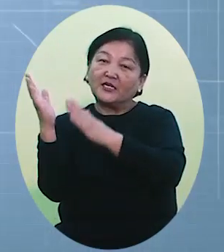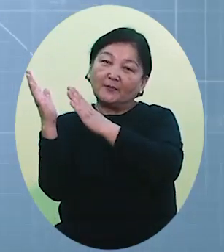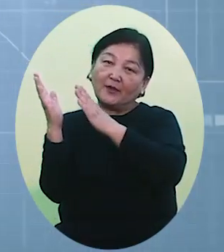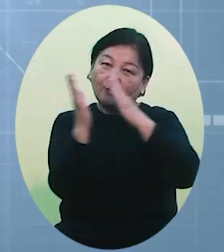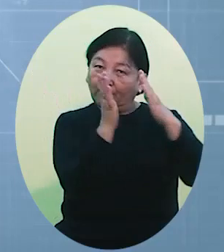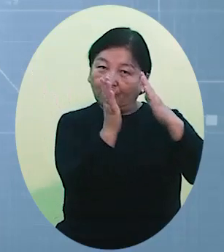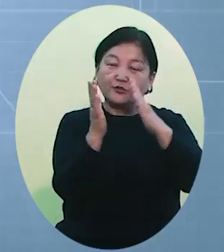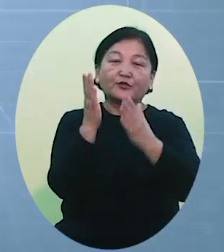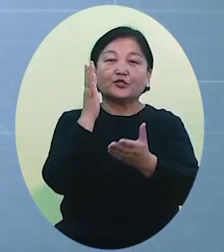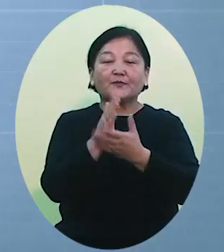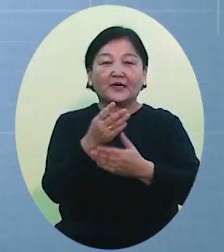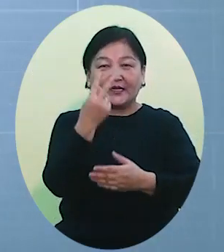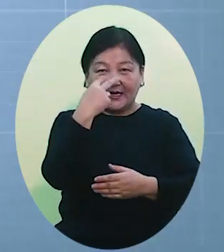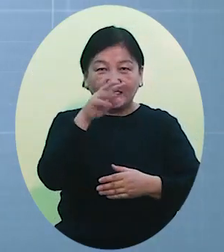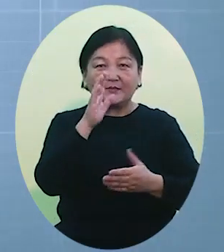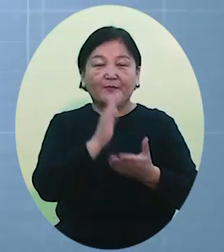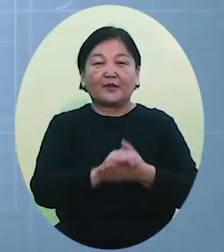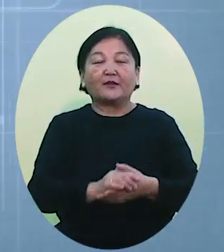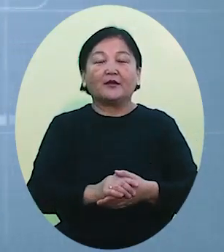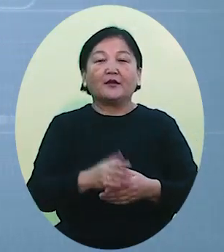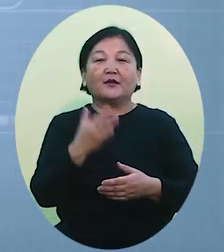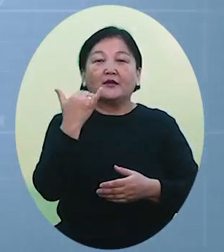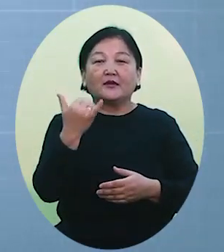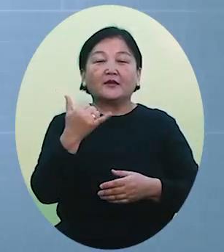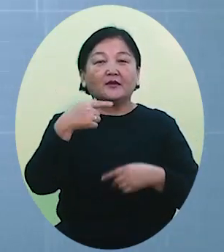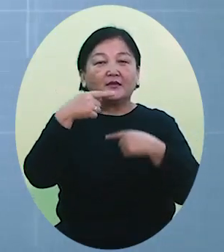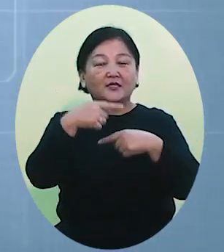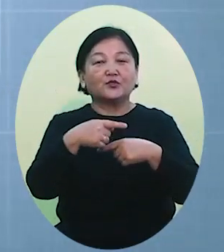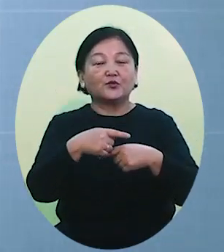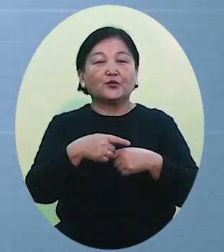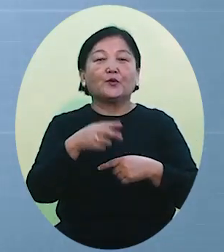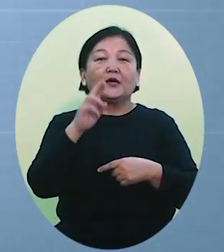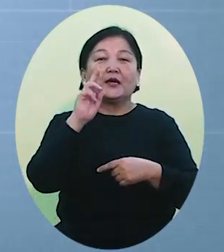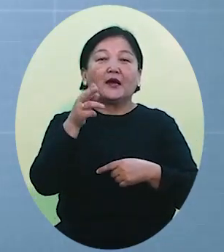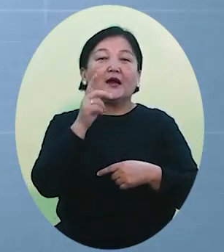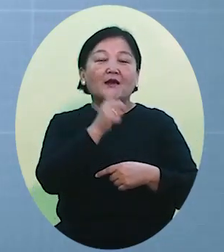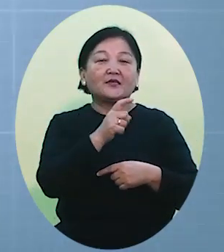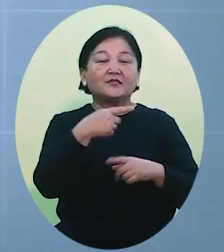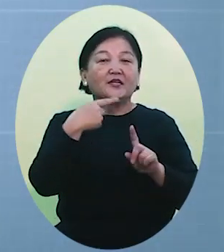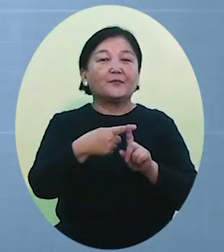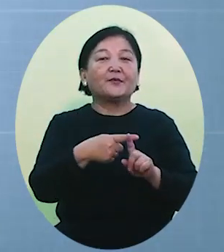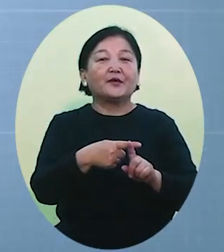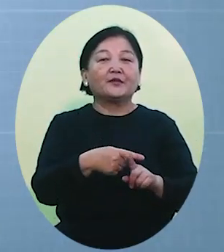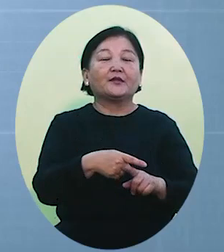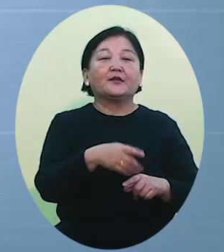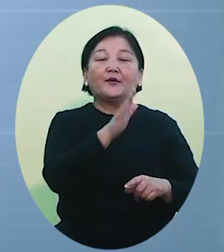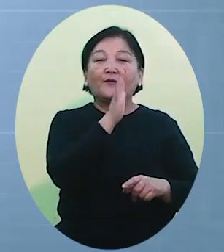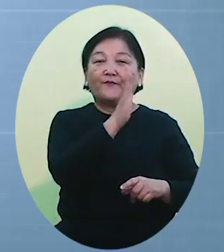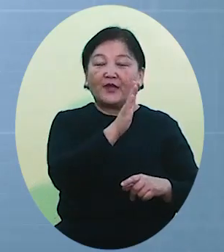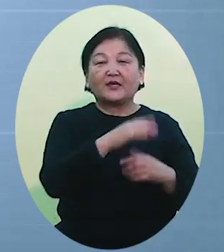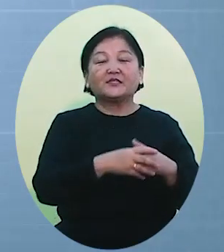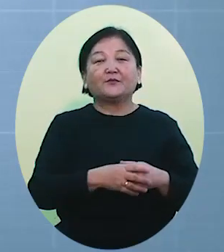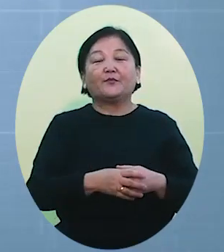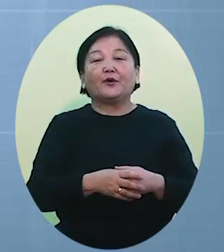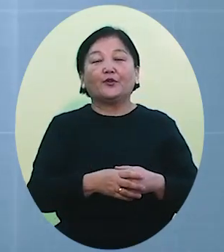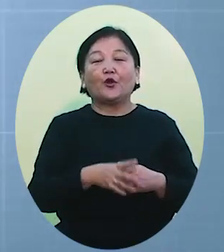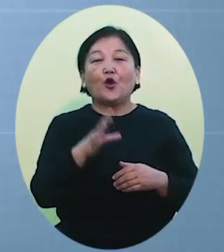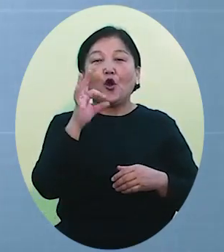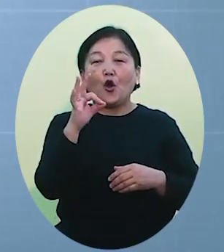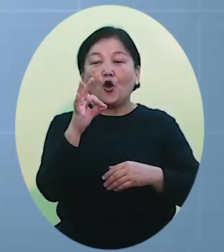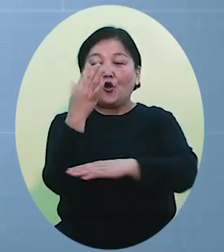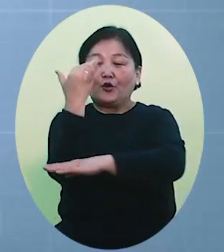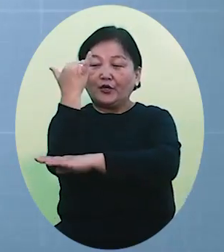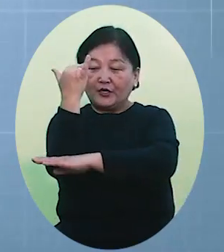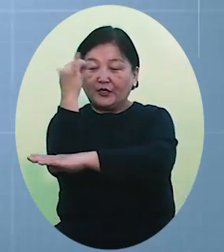харж чадсан. За y(kx) дээр нэмэхэд b гэсэн шугам функцийн граф o(y) тэнхлэгийг